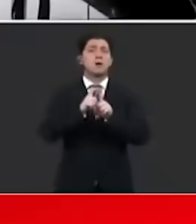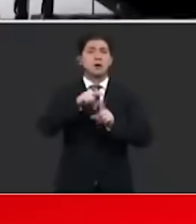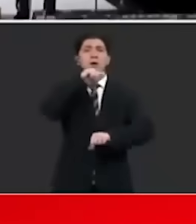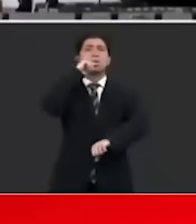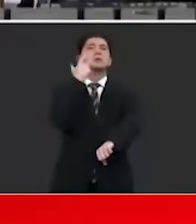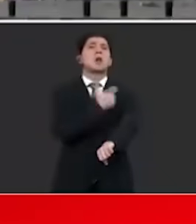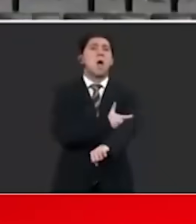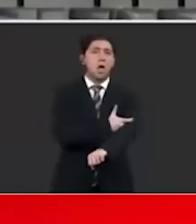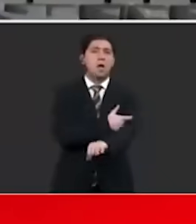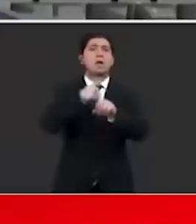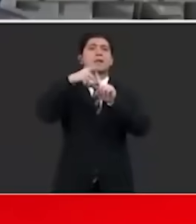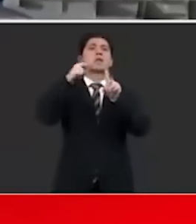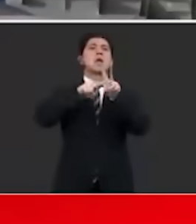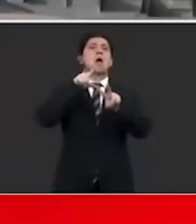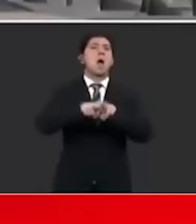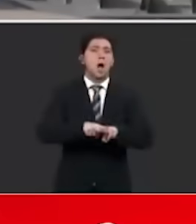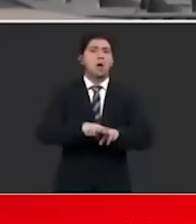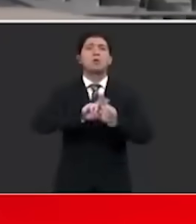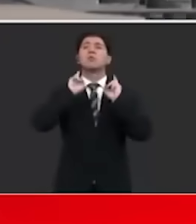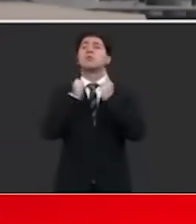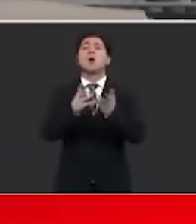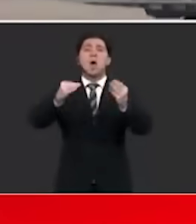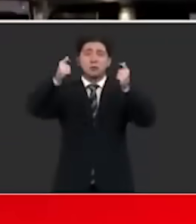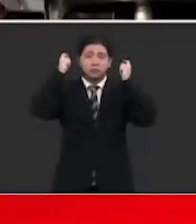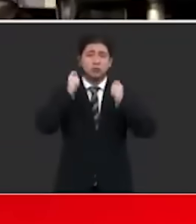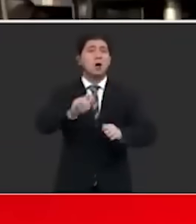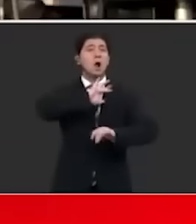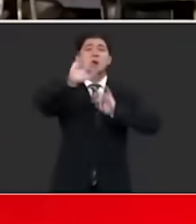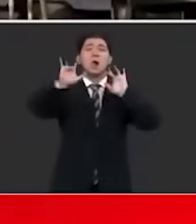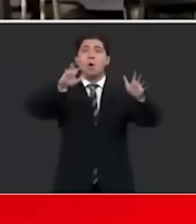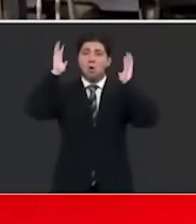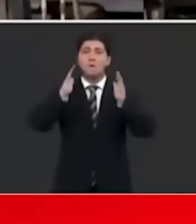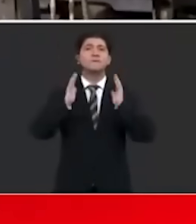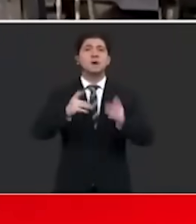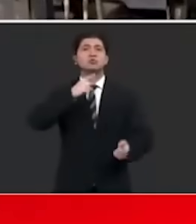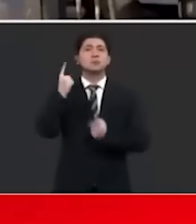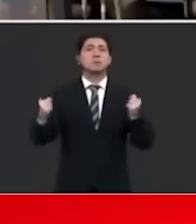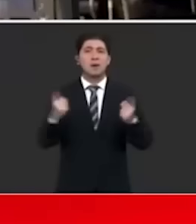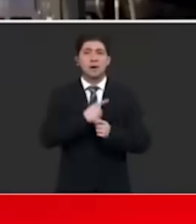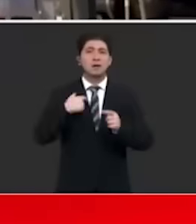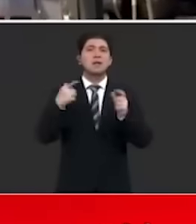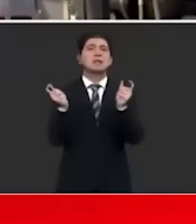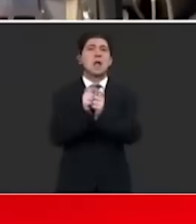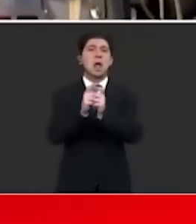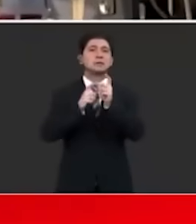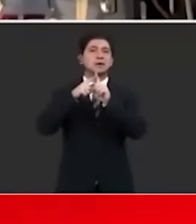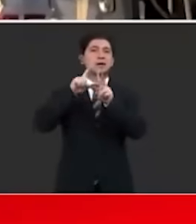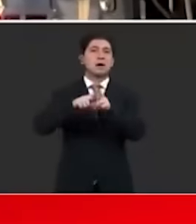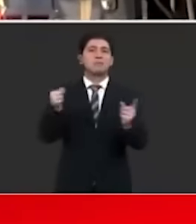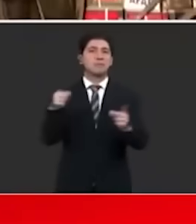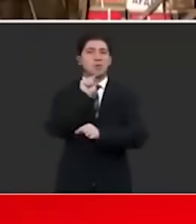Kızılay'ımızla, TİKA'mızla dünyanın en zor coğrafyalarında faaliyet gösteren sivil toplum